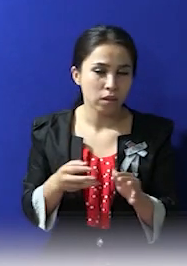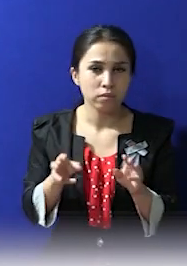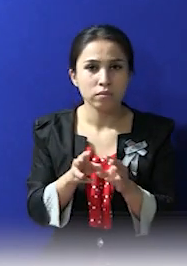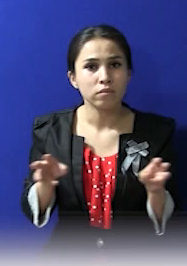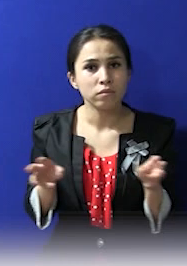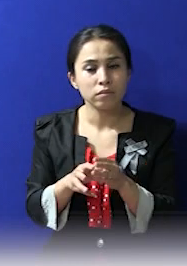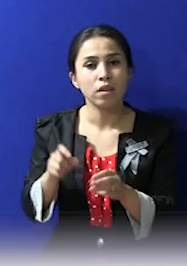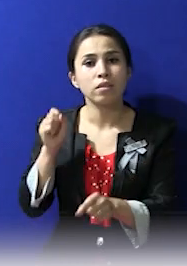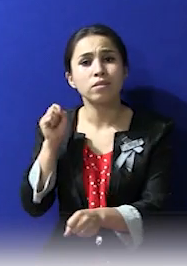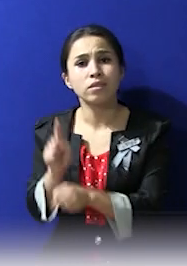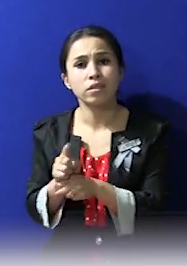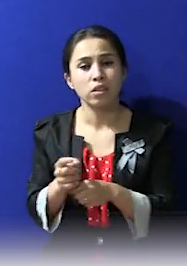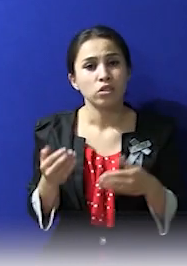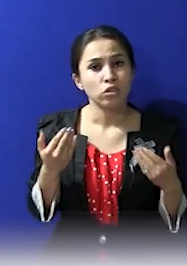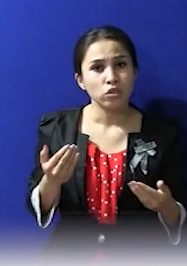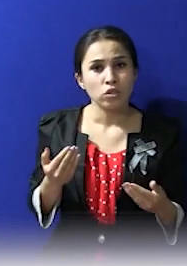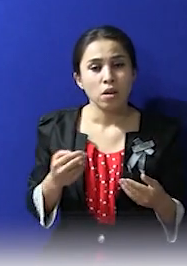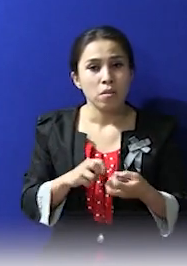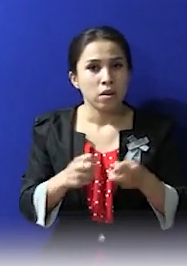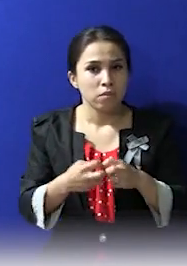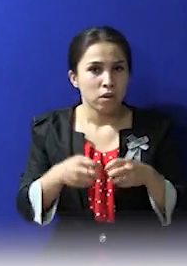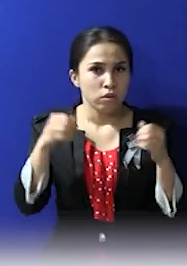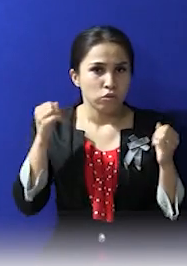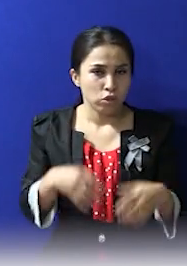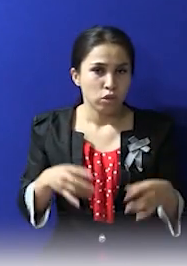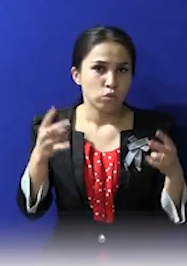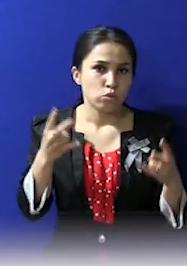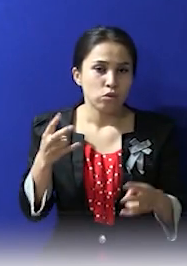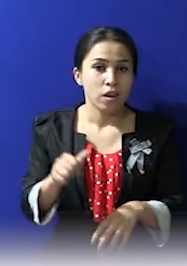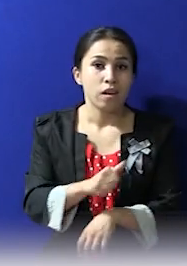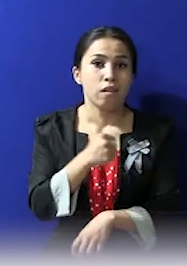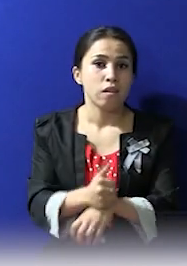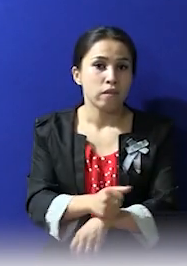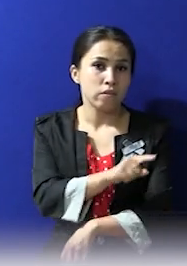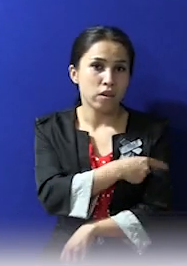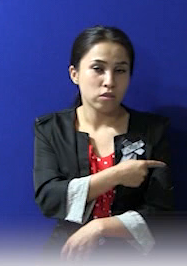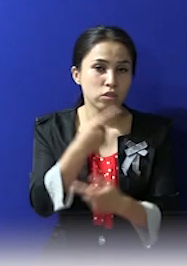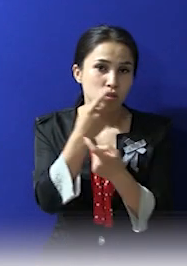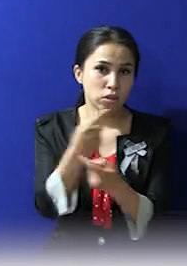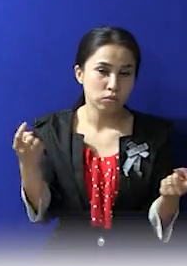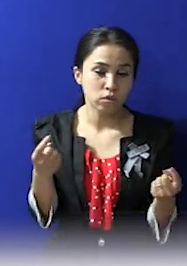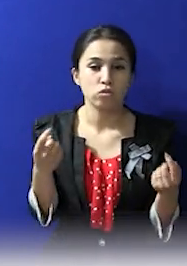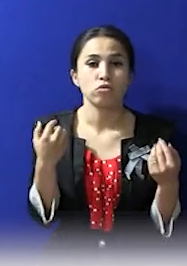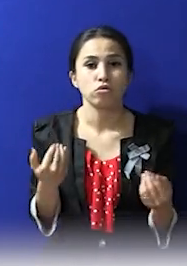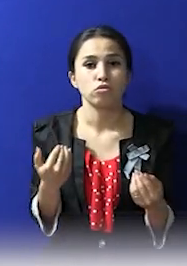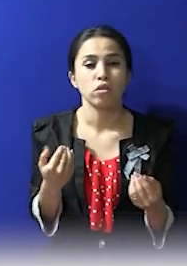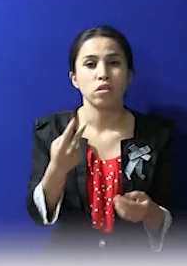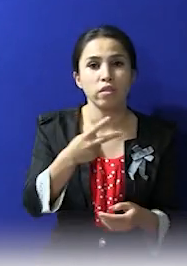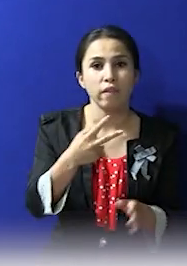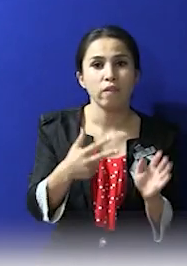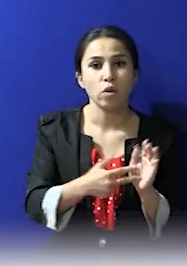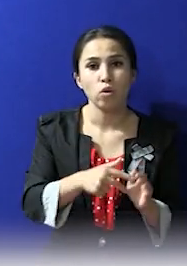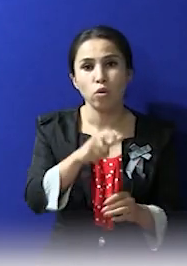По обыкновению под занавес совещания Бердибек Сапарбаев сделал краткий анализ по каждому вопросу, высказал критические замечания